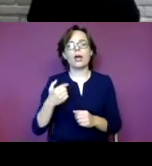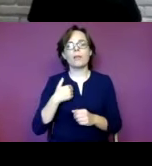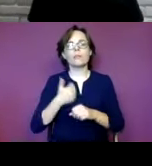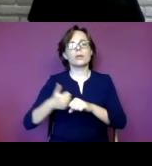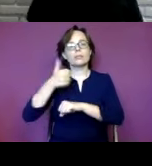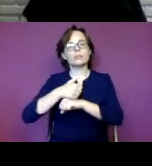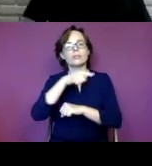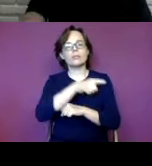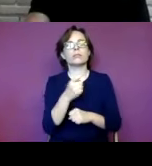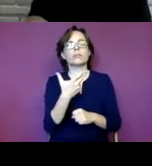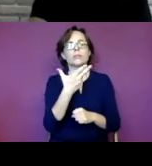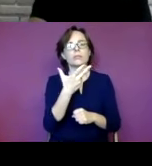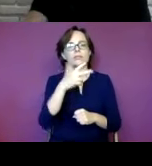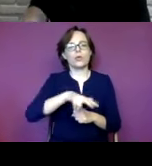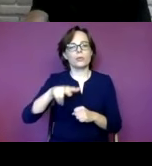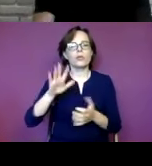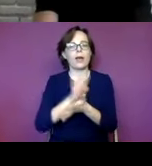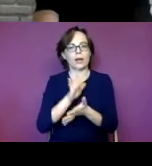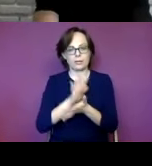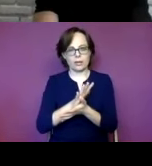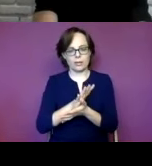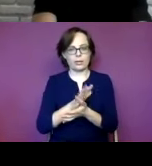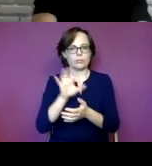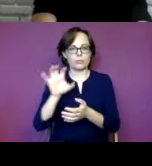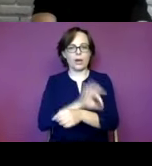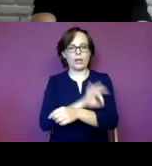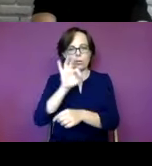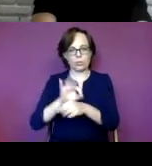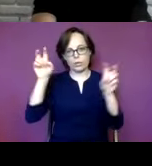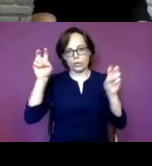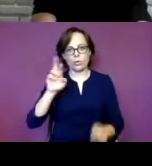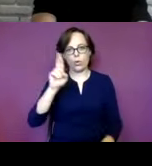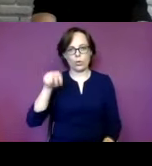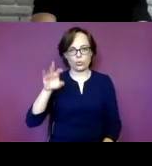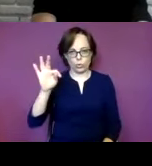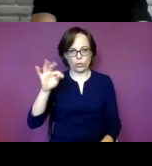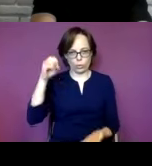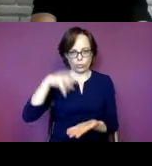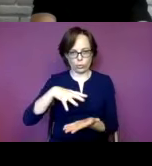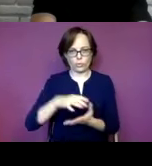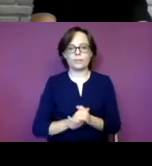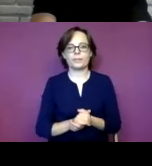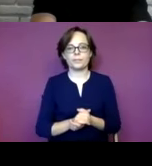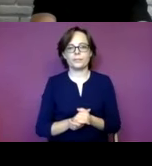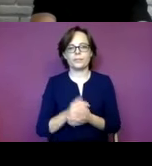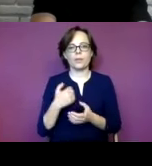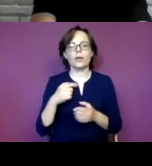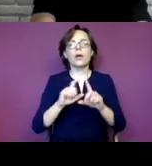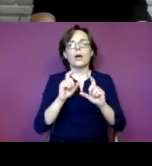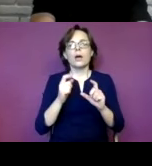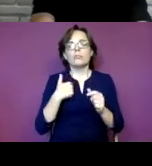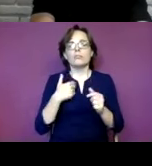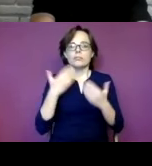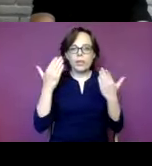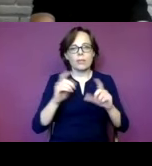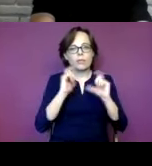architektonicznego Rzut. I witamy wszystkich Państwa zarówno tutaj na spotkaniu, jak i wszystkich, którzy nas oglądają teraz albo będą oglądali w